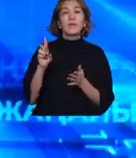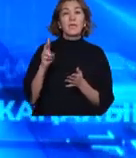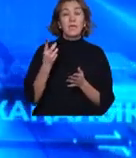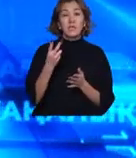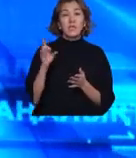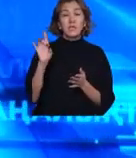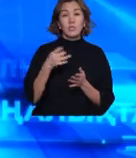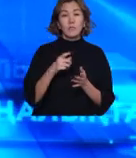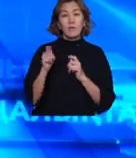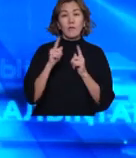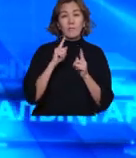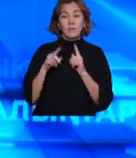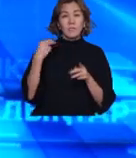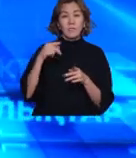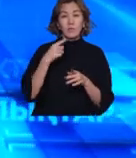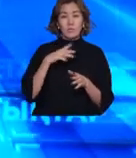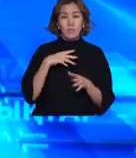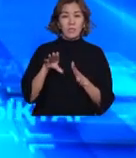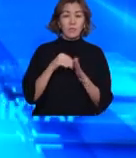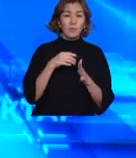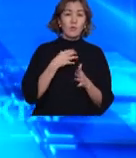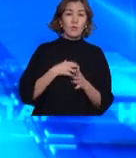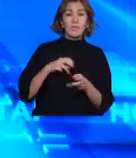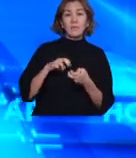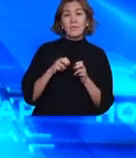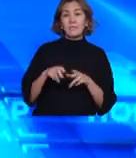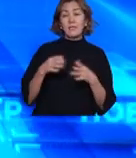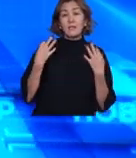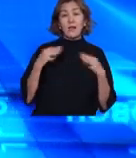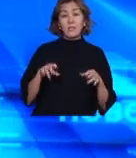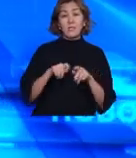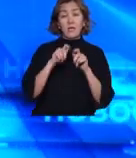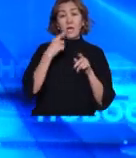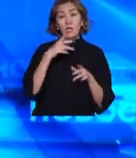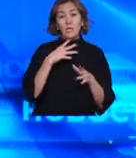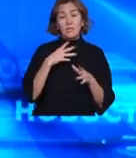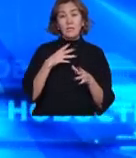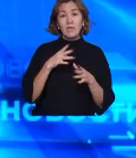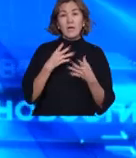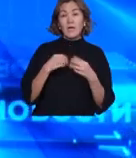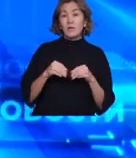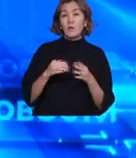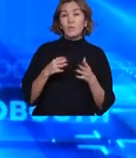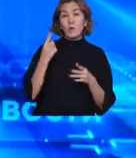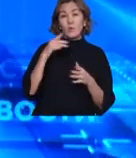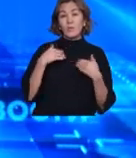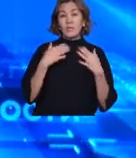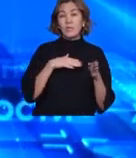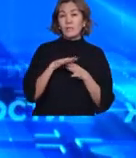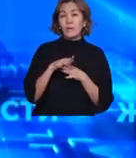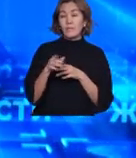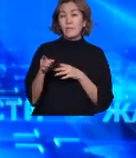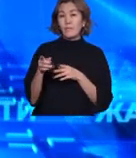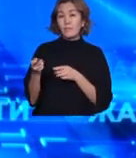форумында президент осылай деді. Депутаттар өзекті мәселелерді ашық айта білетін, азаматтардың қоғамдағы ой-пікірін атқарушы билікке